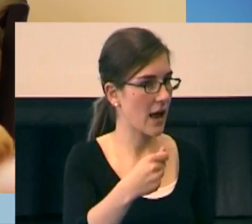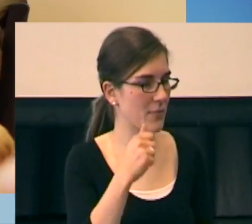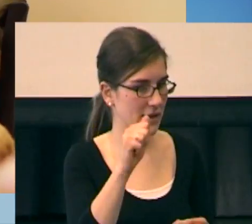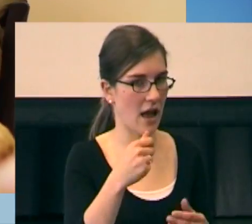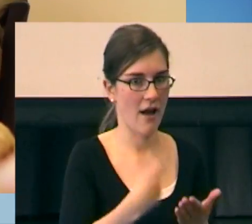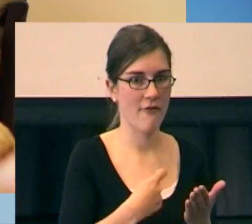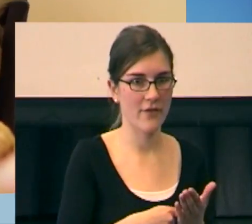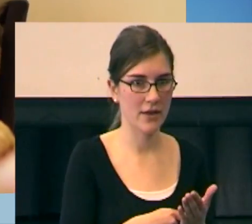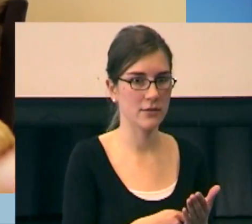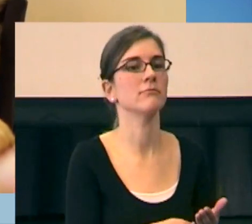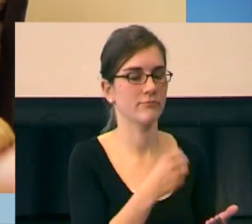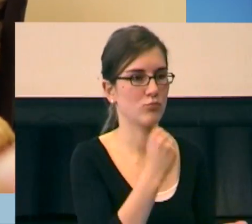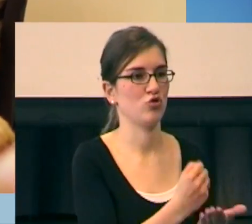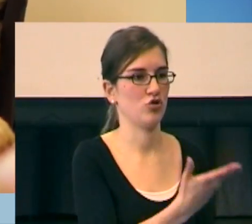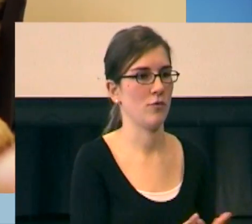zu kontrollieren.